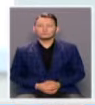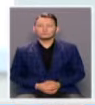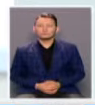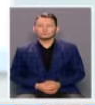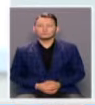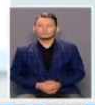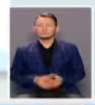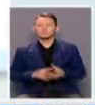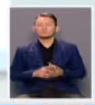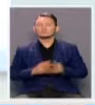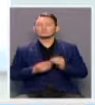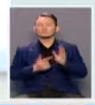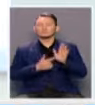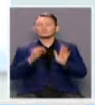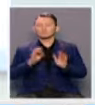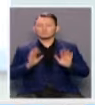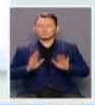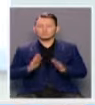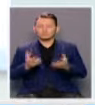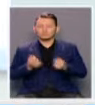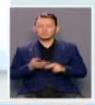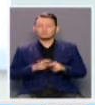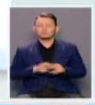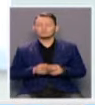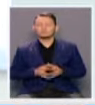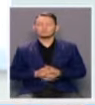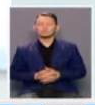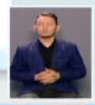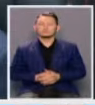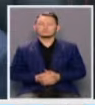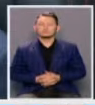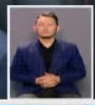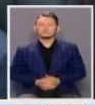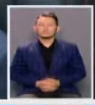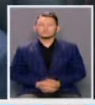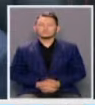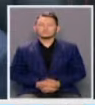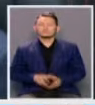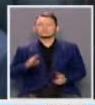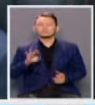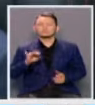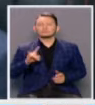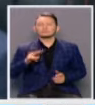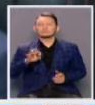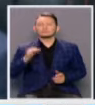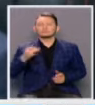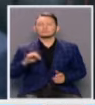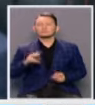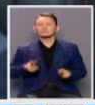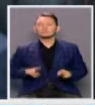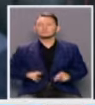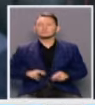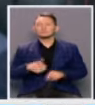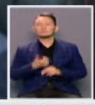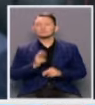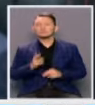жалпы жұмыстар жүріп жатырмыз, қазір 7% ғана алып. 7%. Ну, хоть владеет цифра, 7%. Міне, Жылой ауданы. Кім қайда Жылой ауданы, аппарат